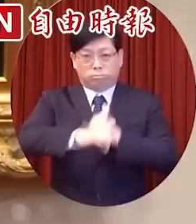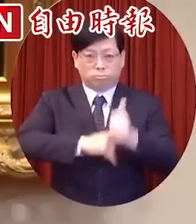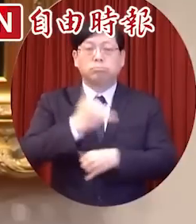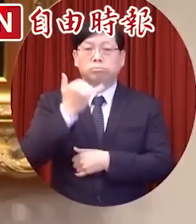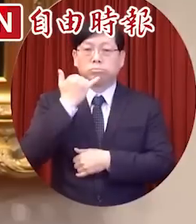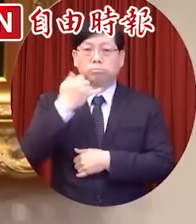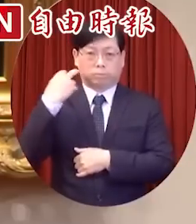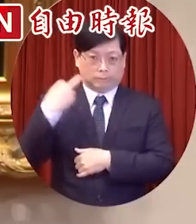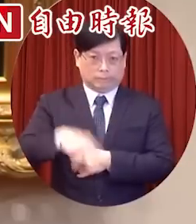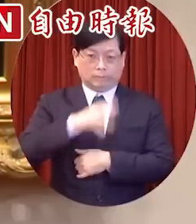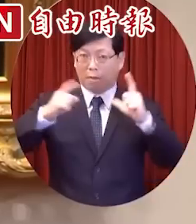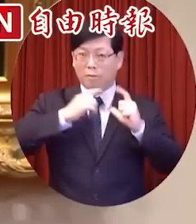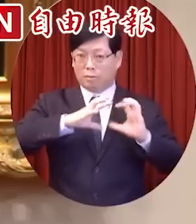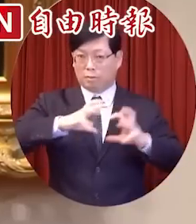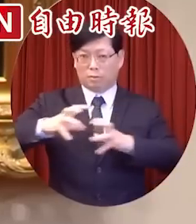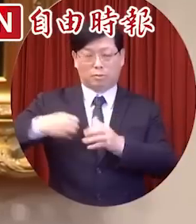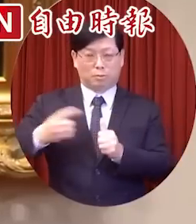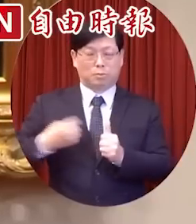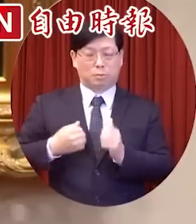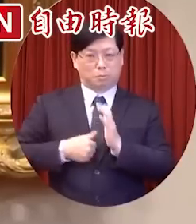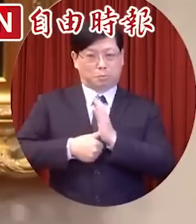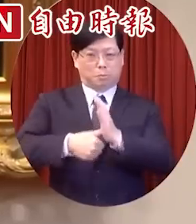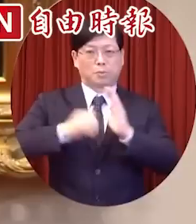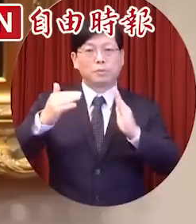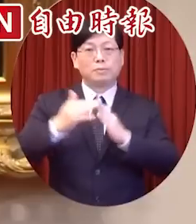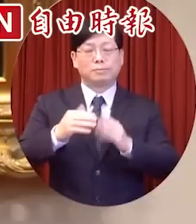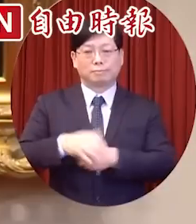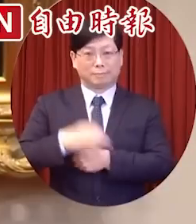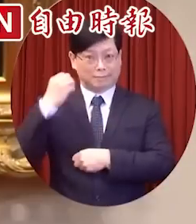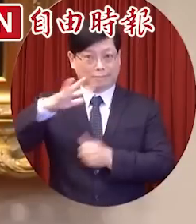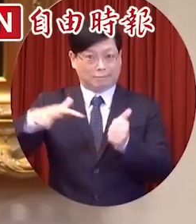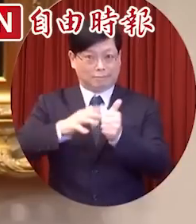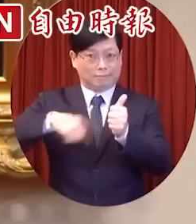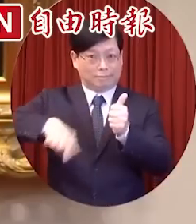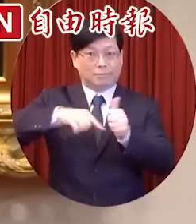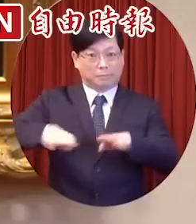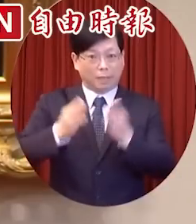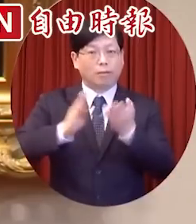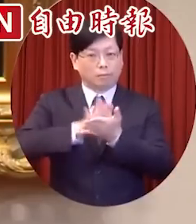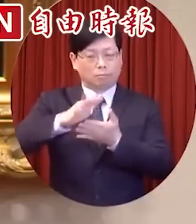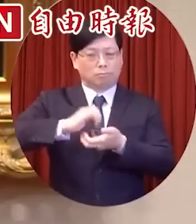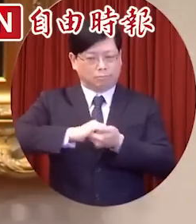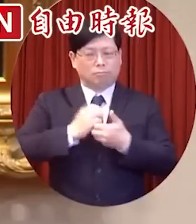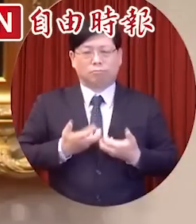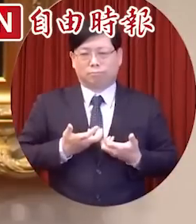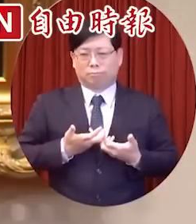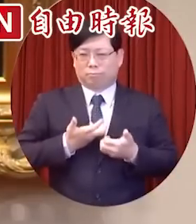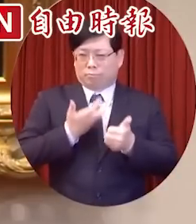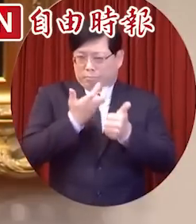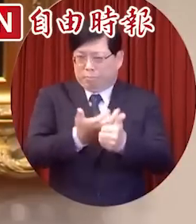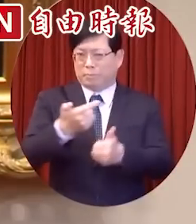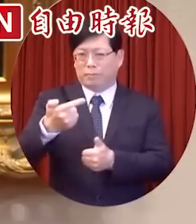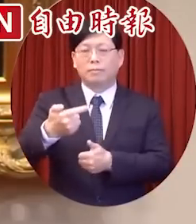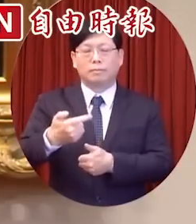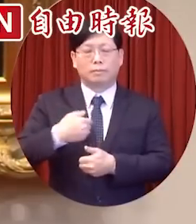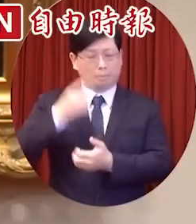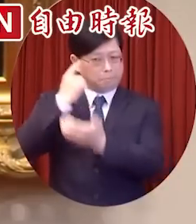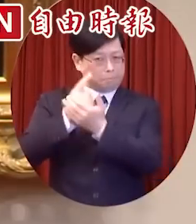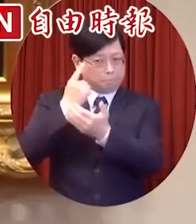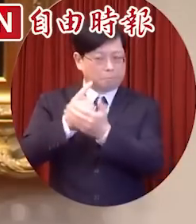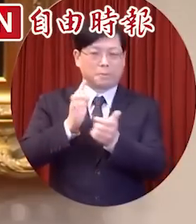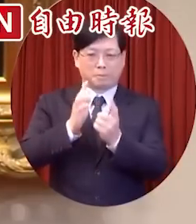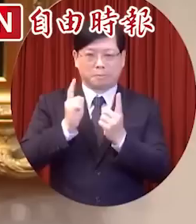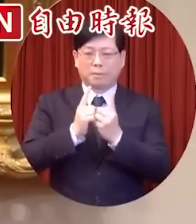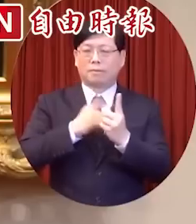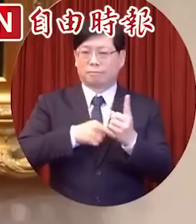得到温暖的照顾。新的行政团队上任以后，我们一定全力以赴，在关键的每一天为国打